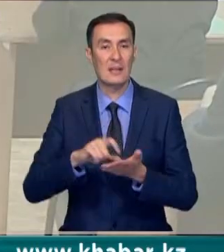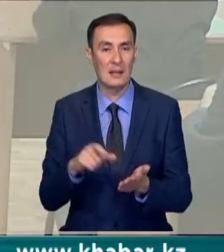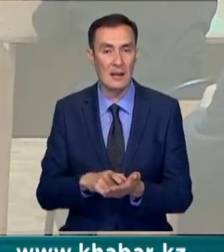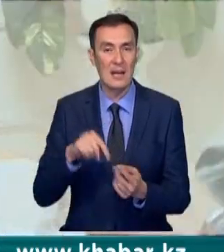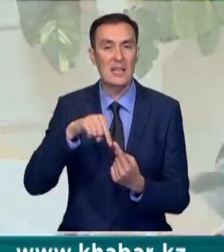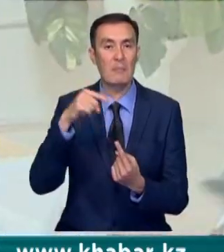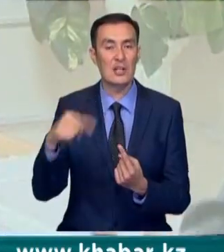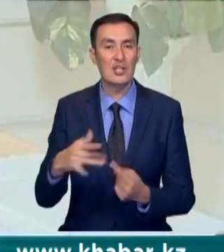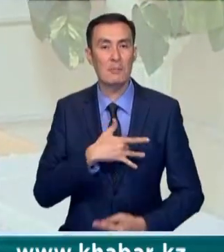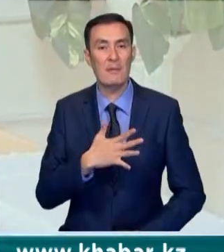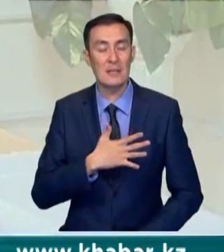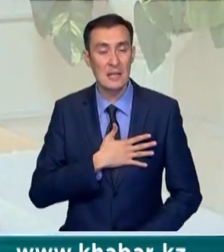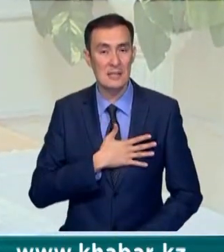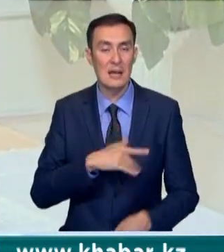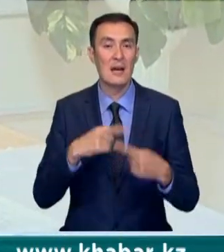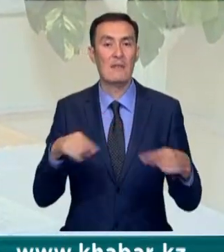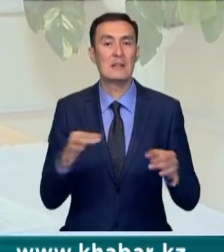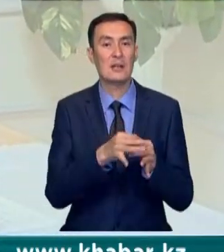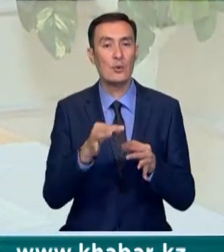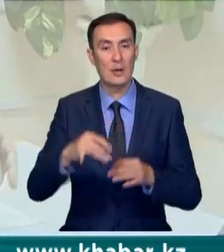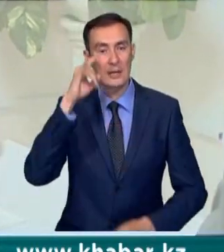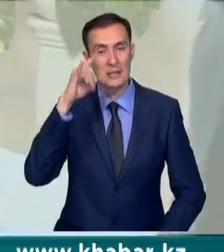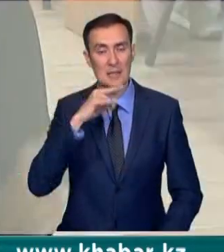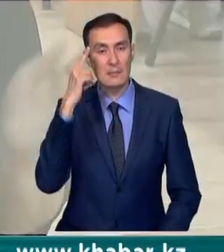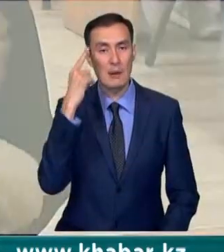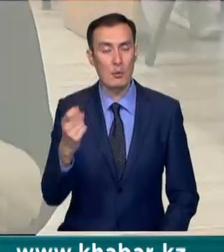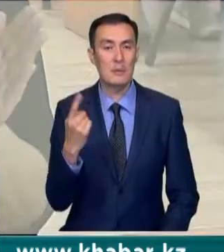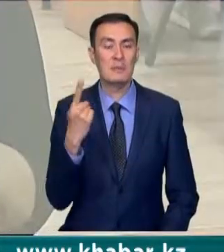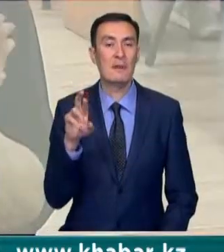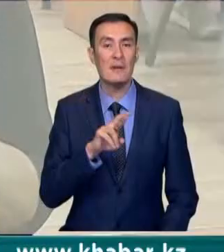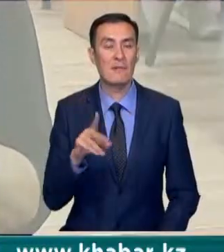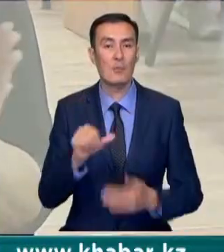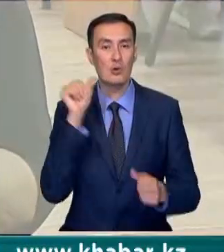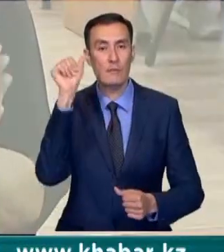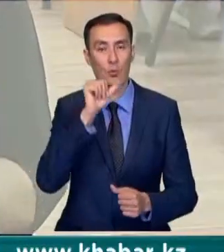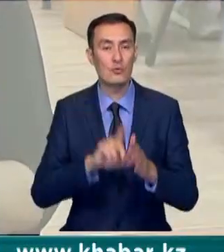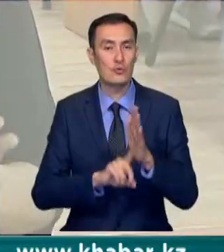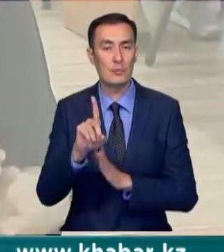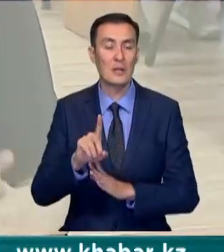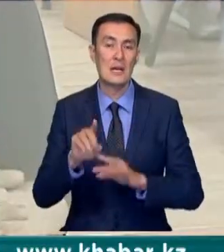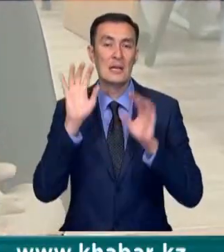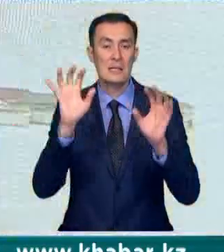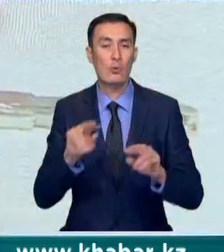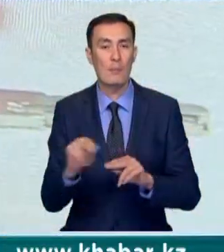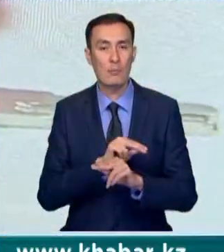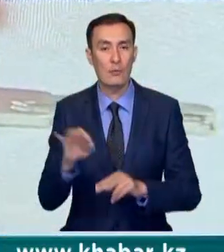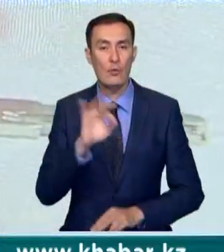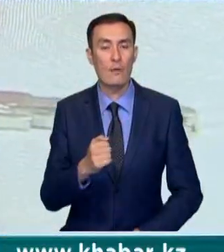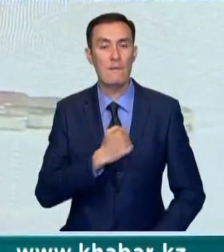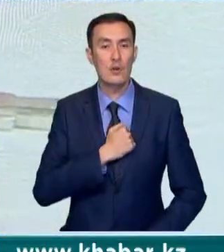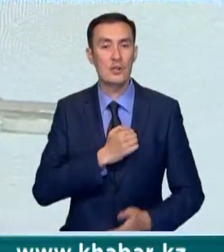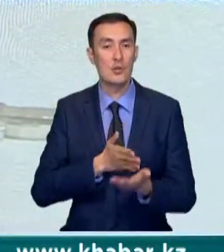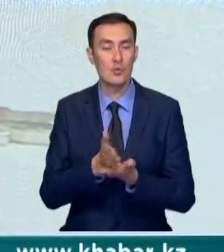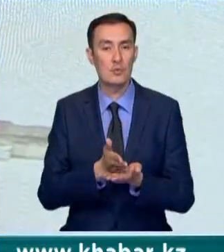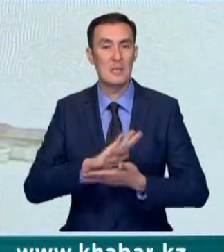не подлежащих приватизации, в разных регионах Казахстана. Напомню, с 1 января прошлого года вступили в силу поправки в закон о